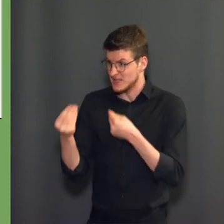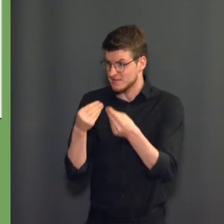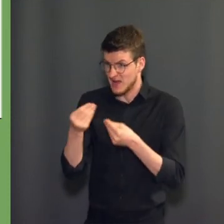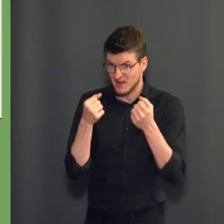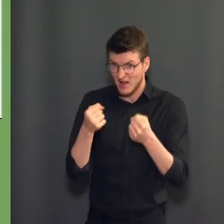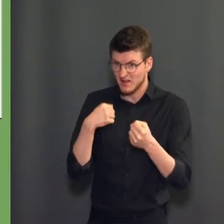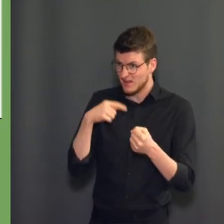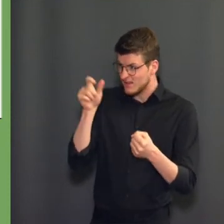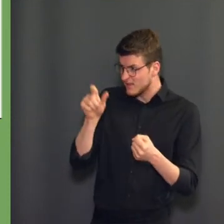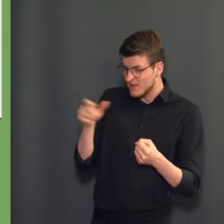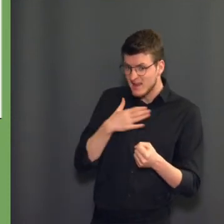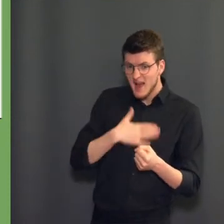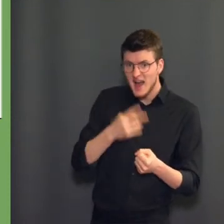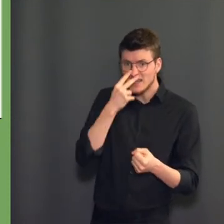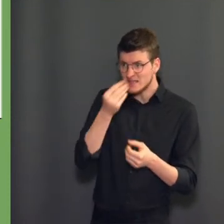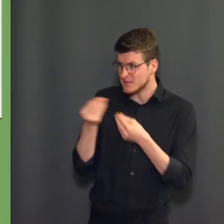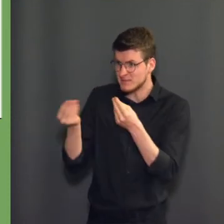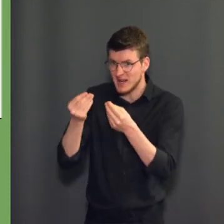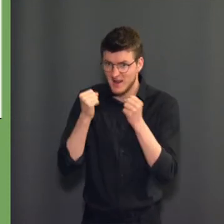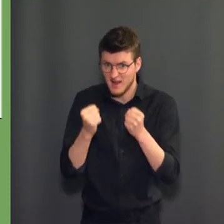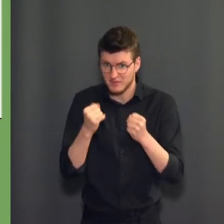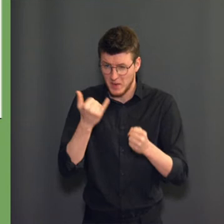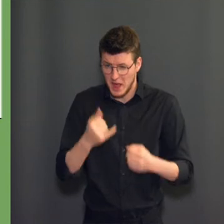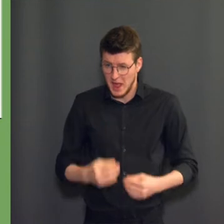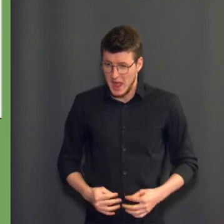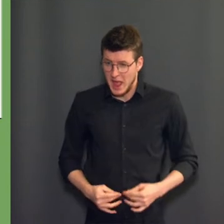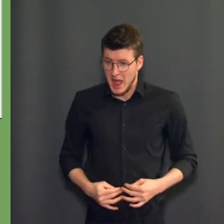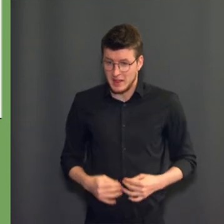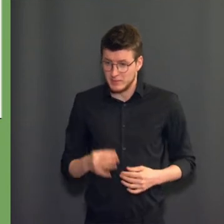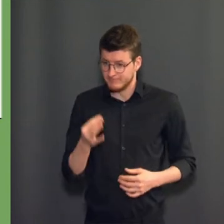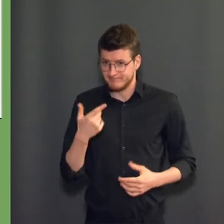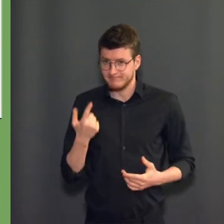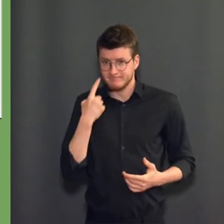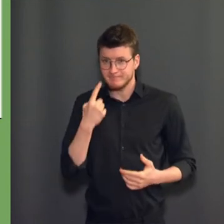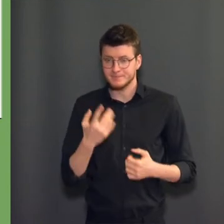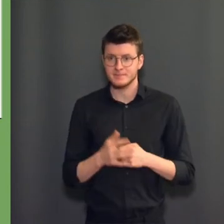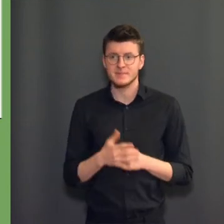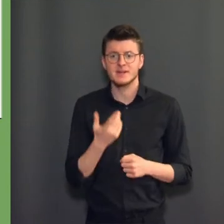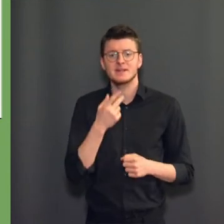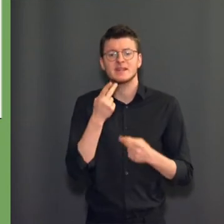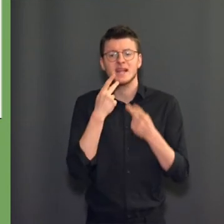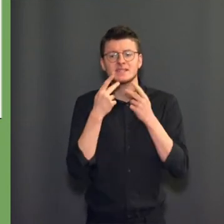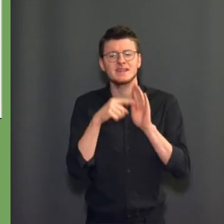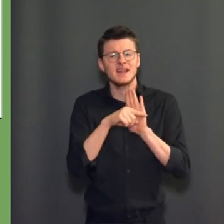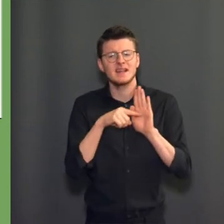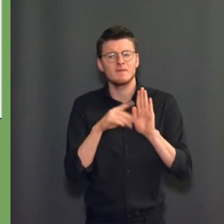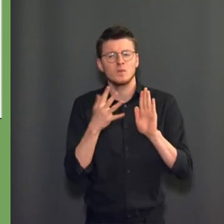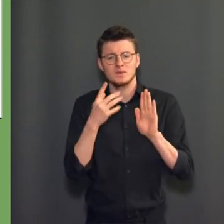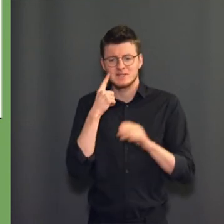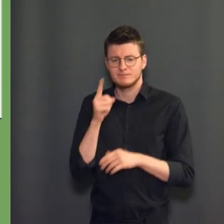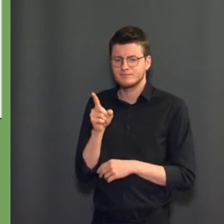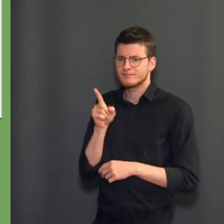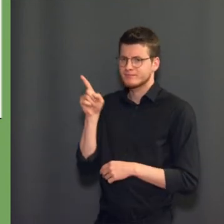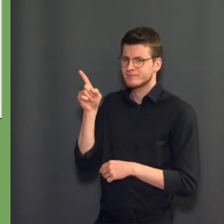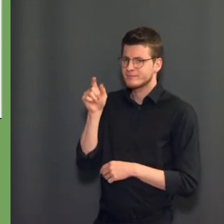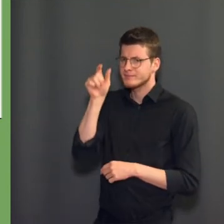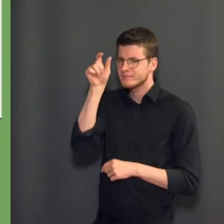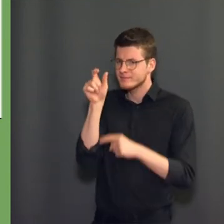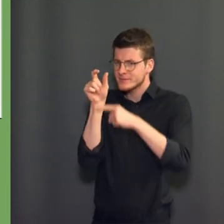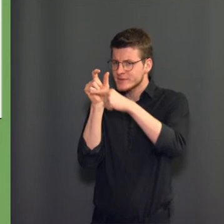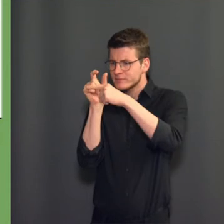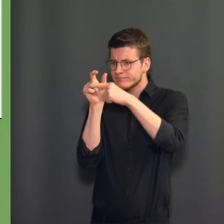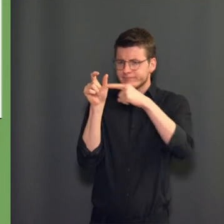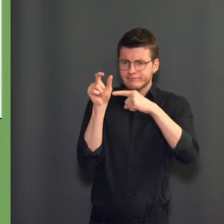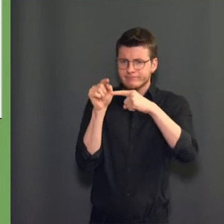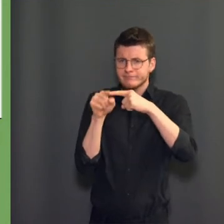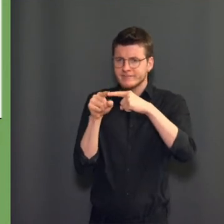Een negatieve test, dat herkent u aan één streepje dat zichtbaar wordt. En dat streepje verschijnt ter hoogte